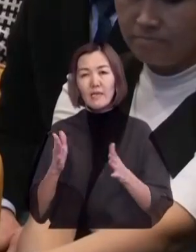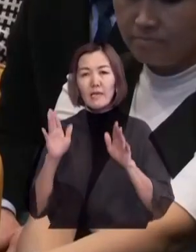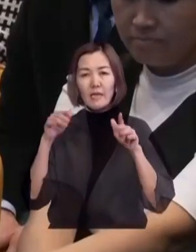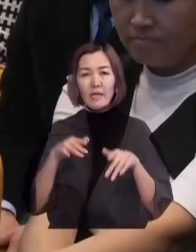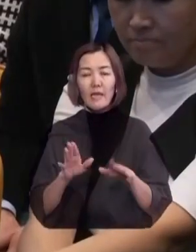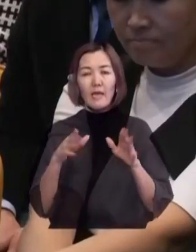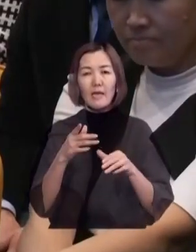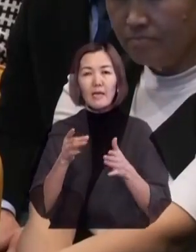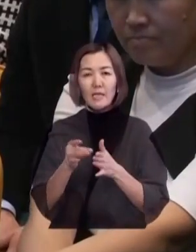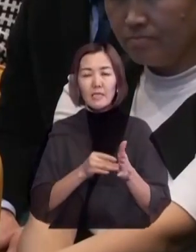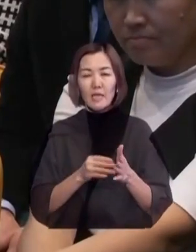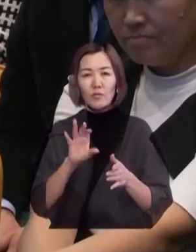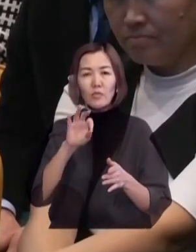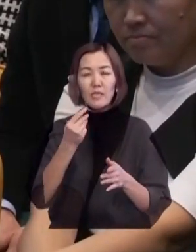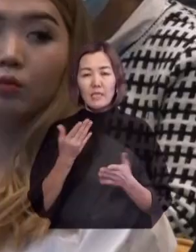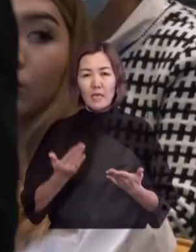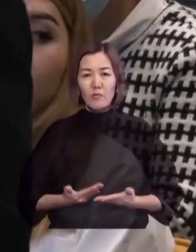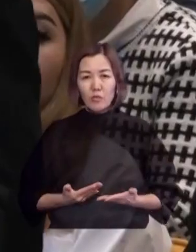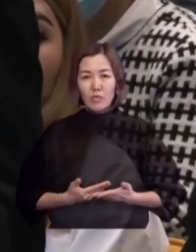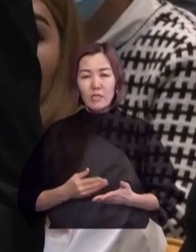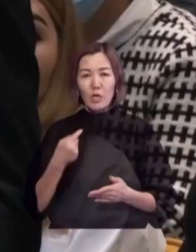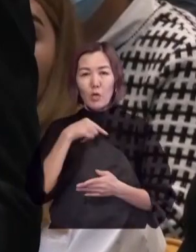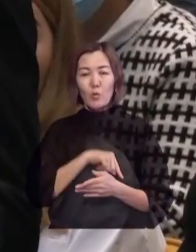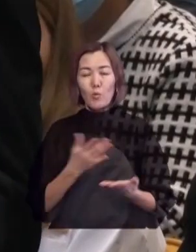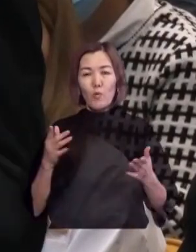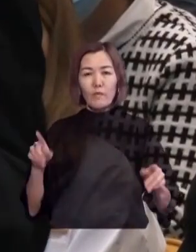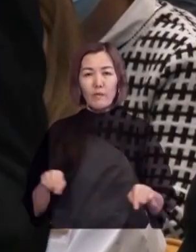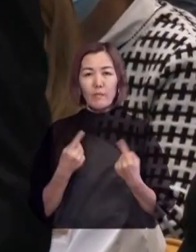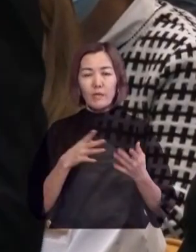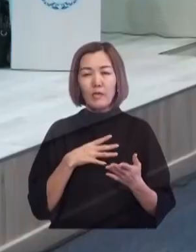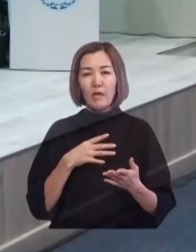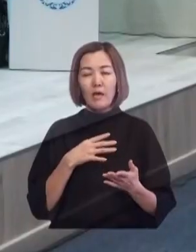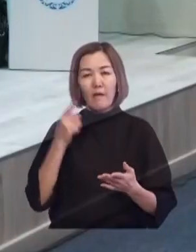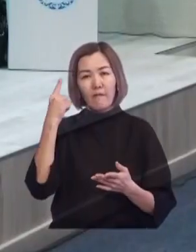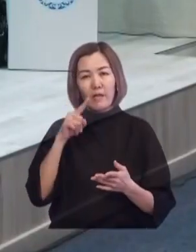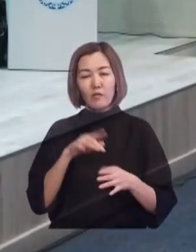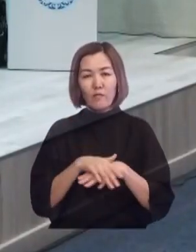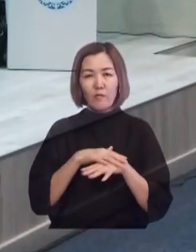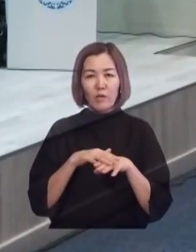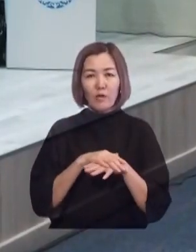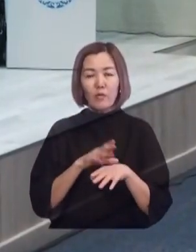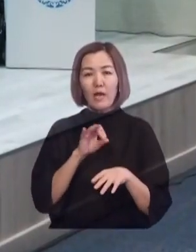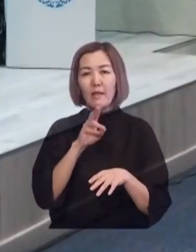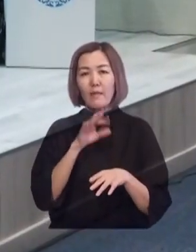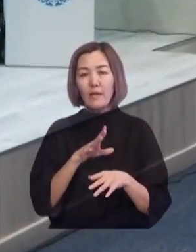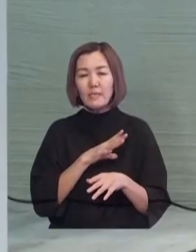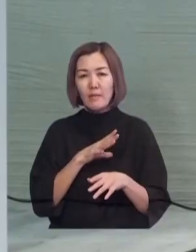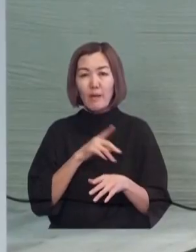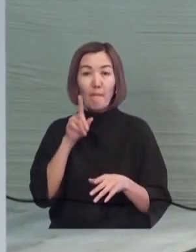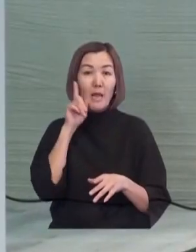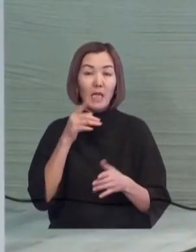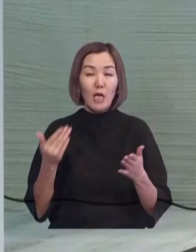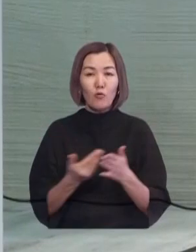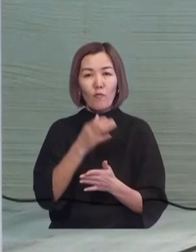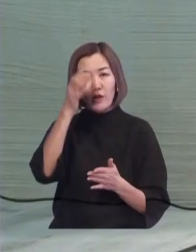прямо передают социальную жизнь наших предков, духовную составляющую и философию народа. Ономастика сама по себе молодая, новая